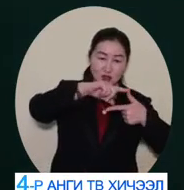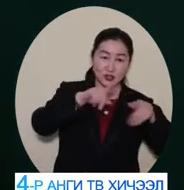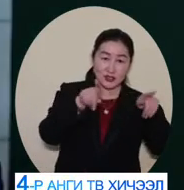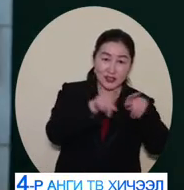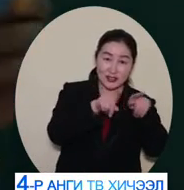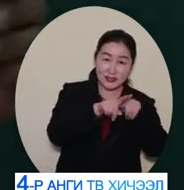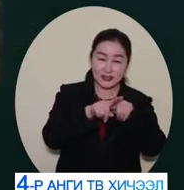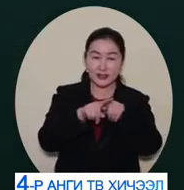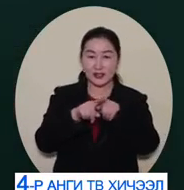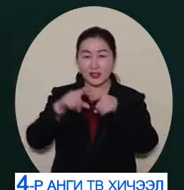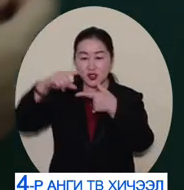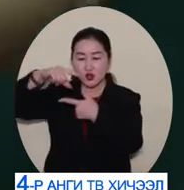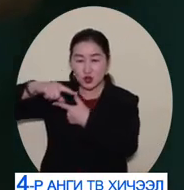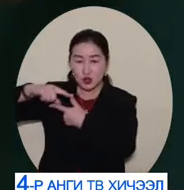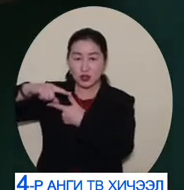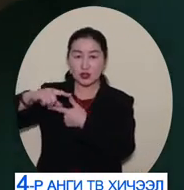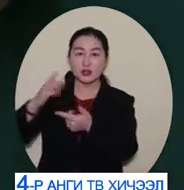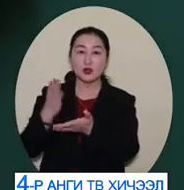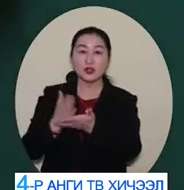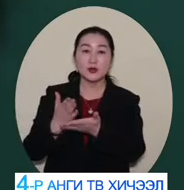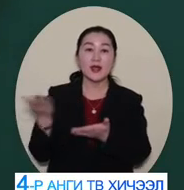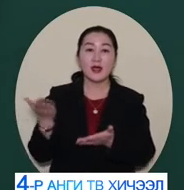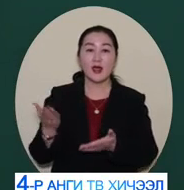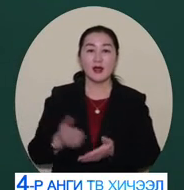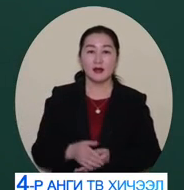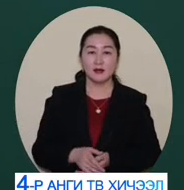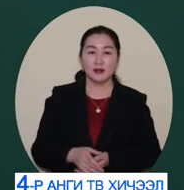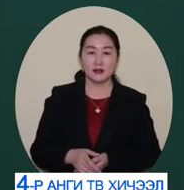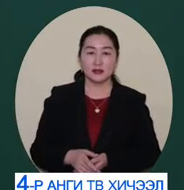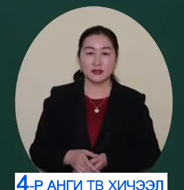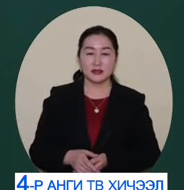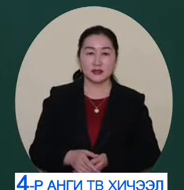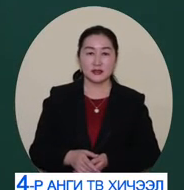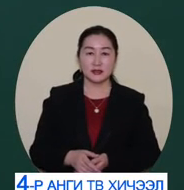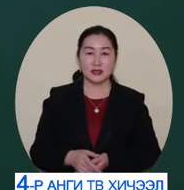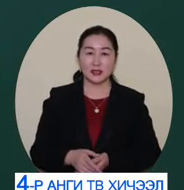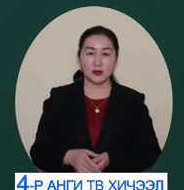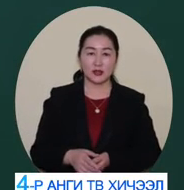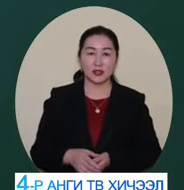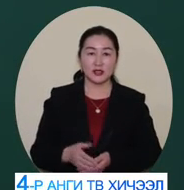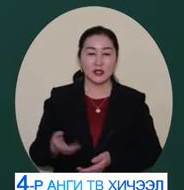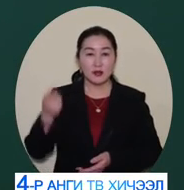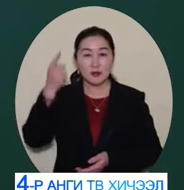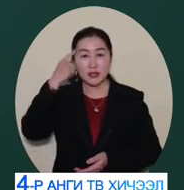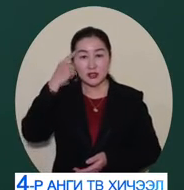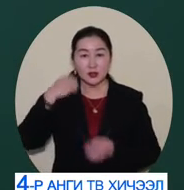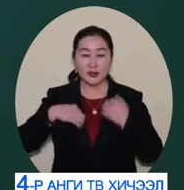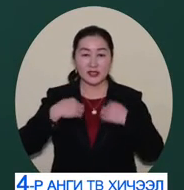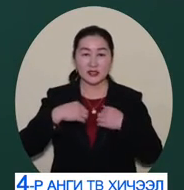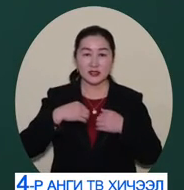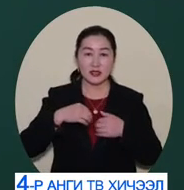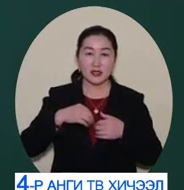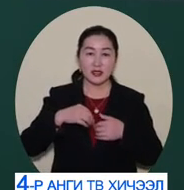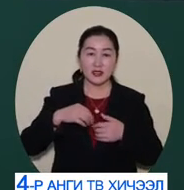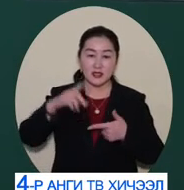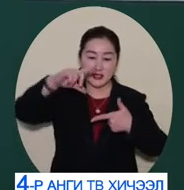байшин сонгож авсан. За, байшин маань бол яг одоо 6 см-ийн урттай 4 см-ийн өргөнтэй энэ